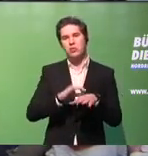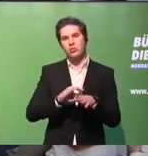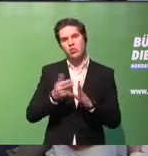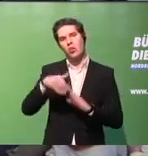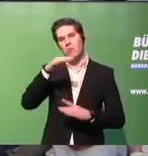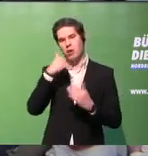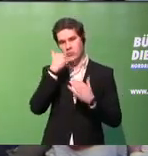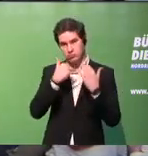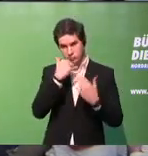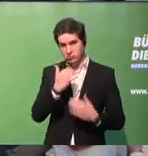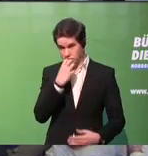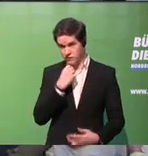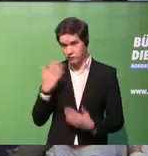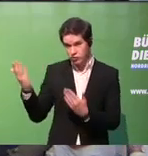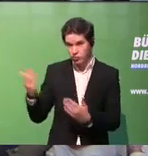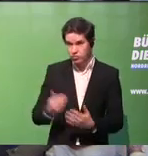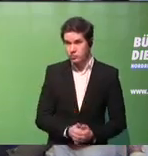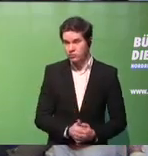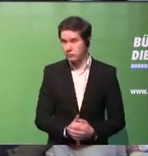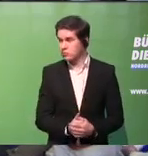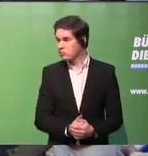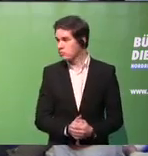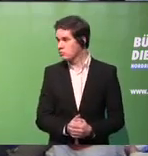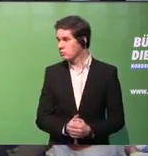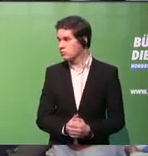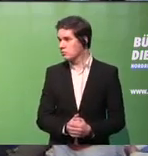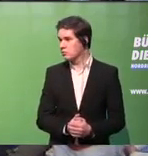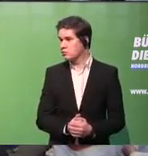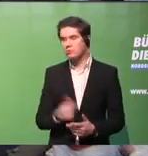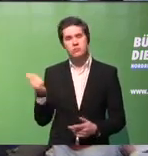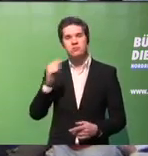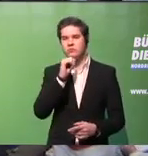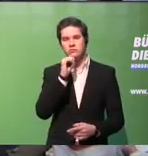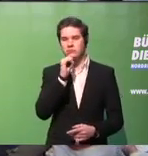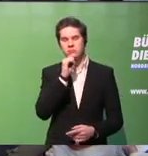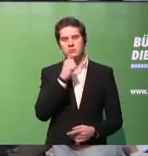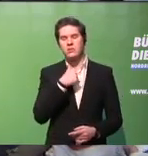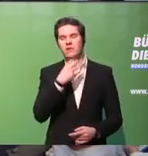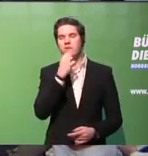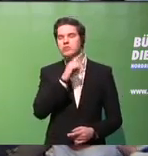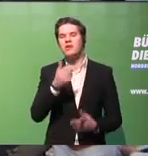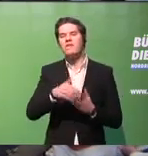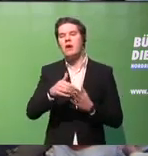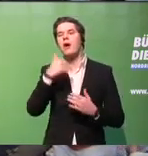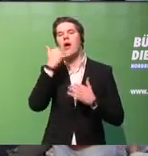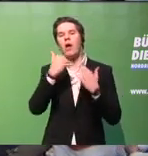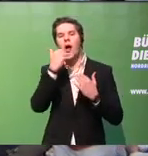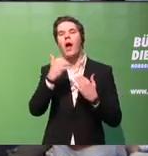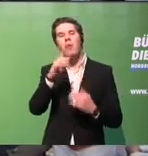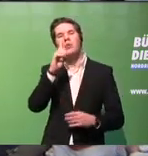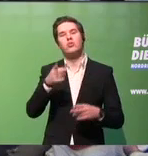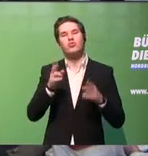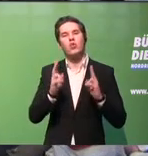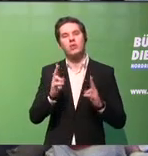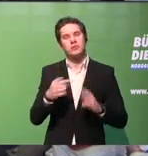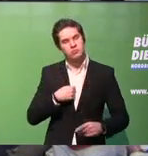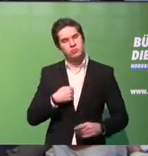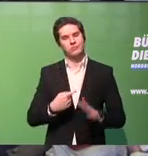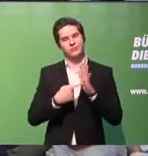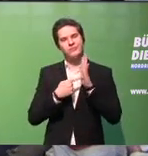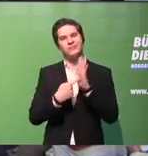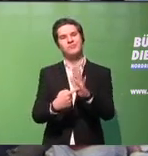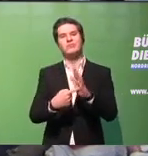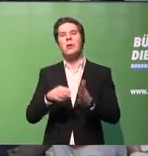zur Verfügung, dich weiter zu präsentieren. Ich möchte keine Rede mehr halten, aber ich möchte hier auf den politischen Suppentopf aufmerksam